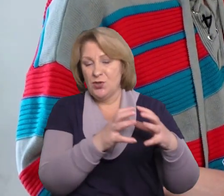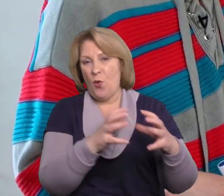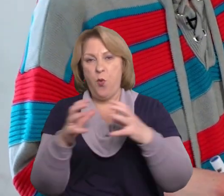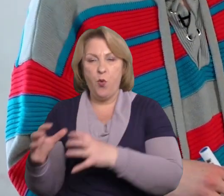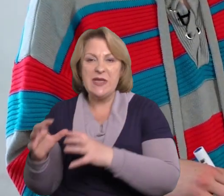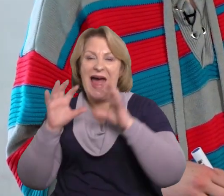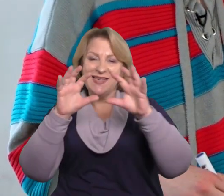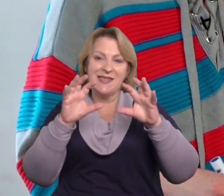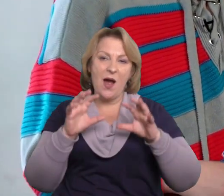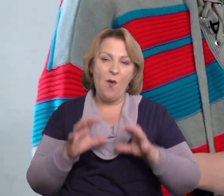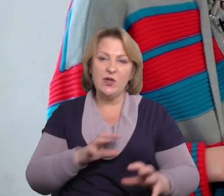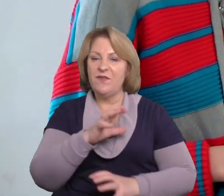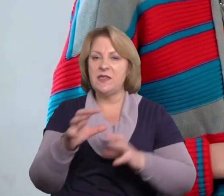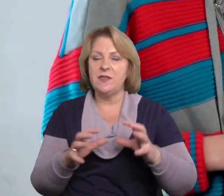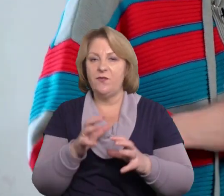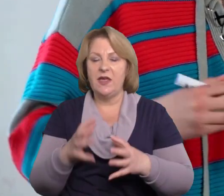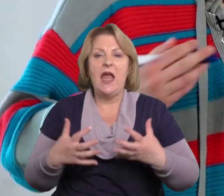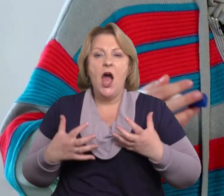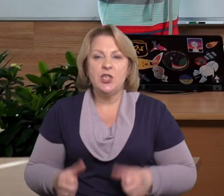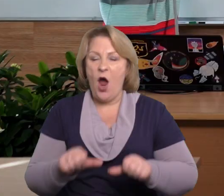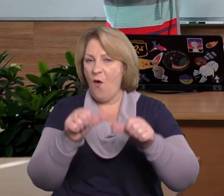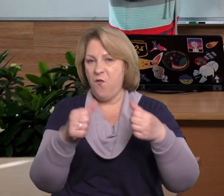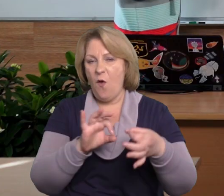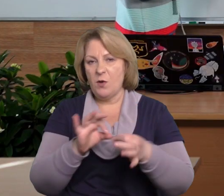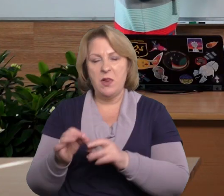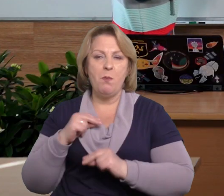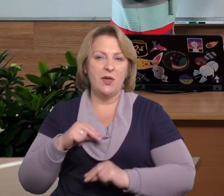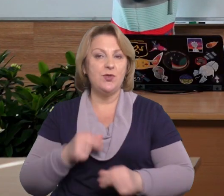закон всесвітнього тяжіння, ця формула, працює дуже добре.